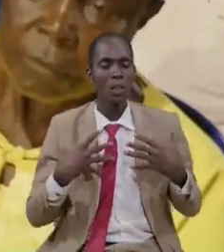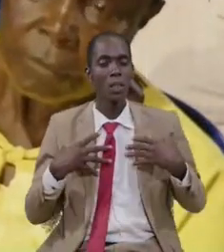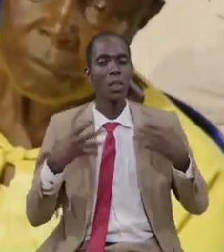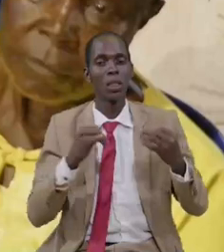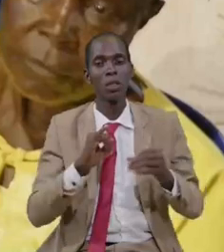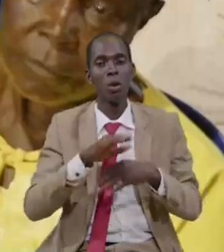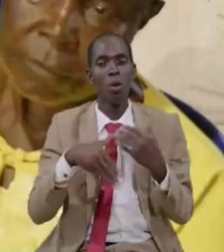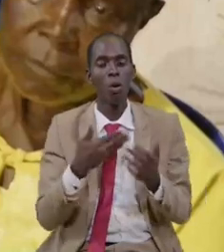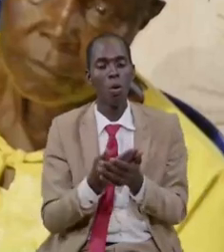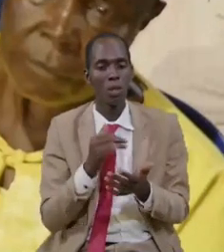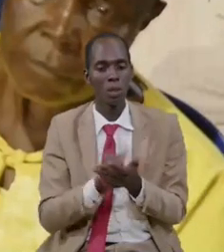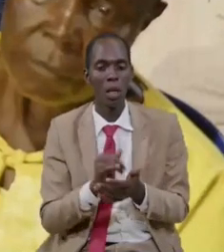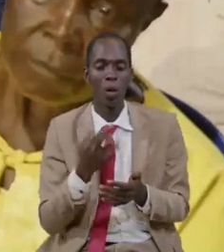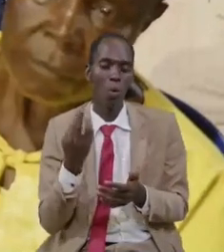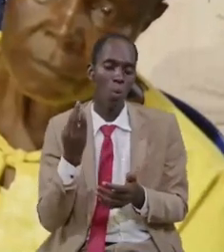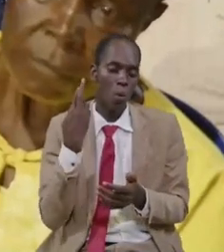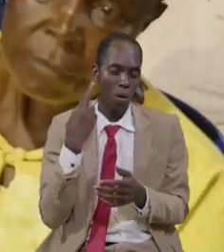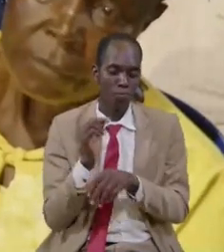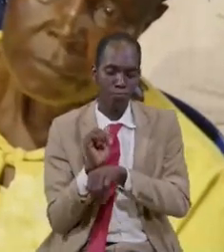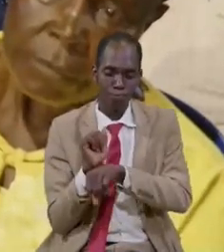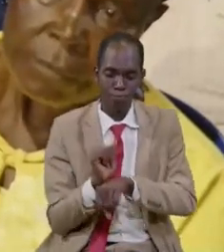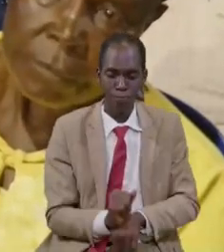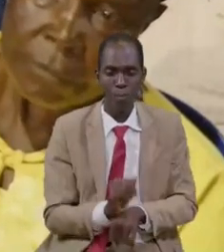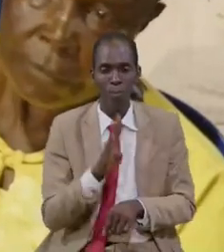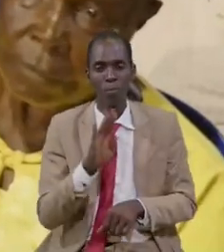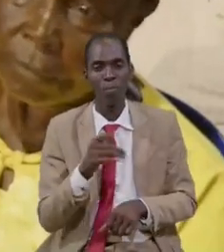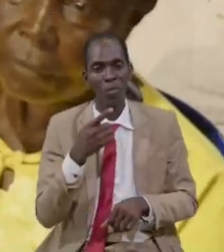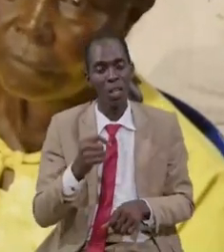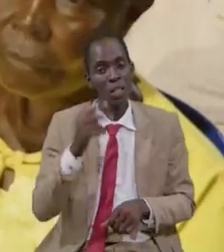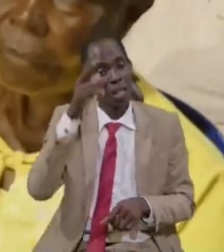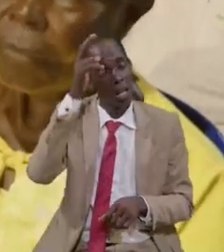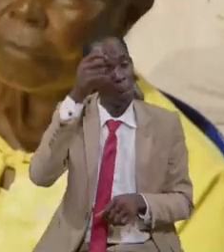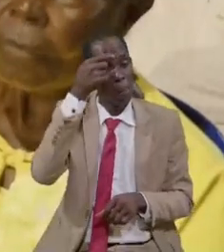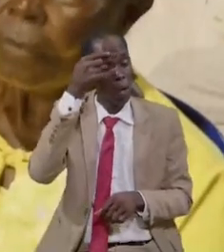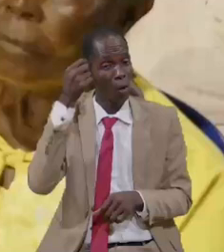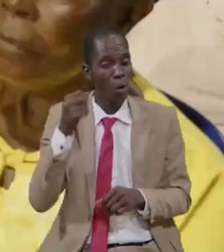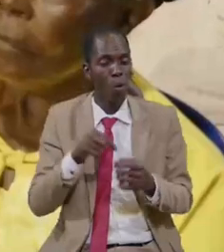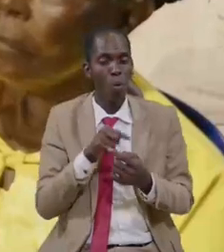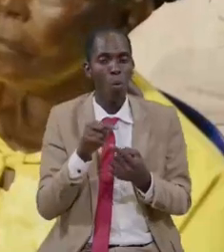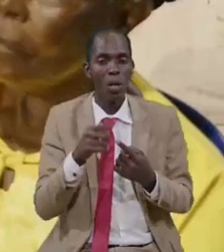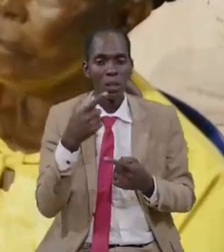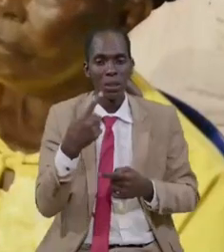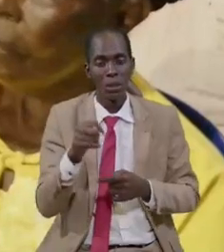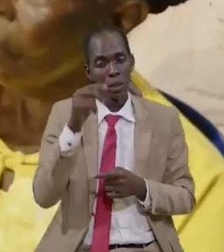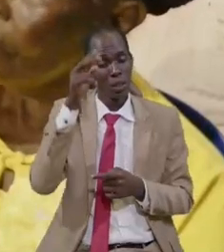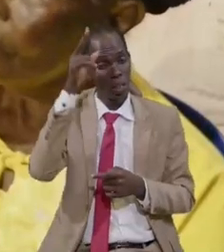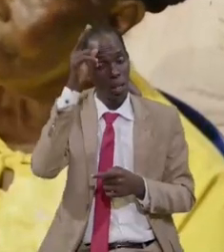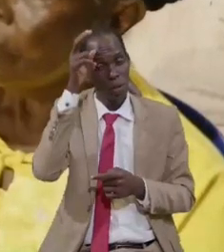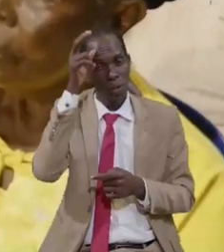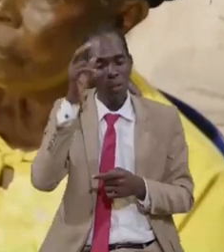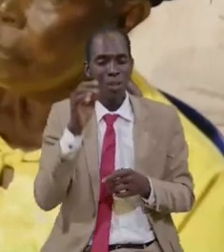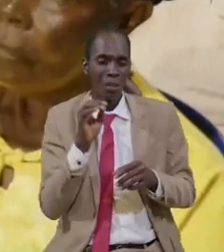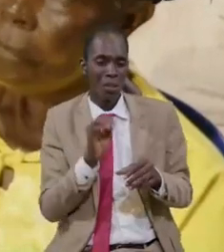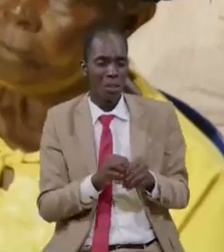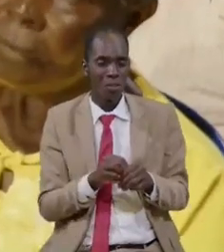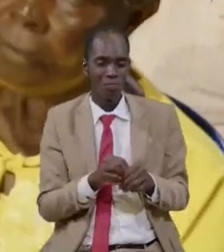diable. Sous l'empire du diable. Parce que lorsque le diable, sous forme du